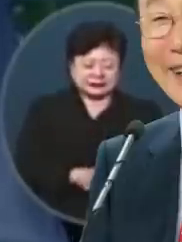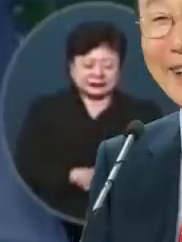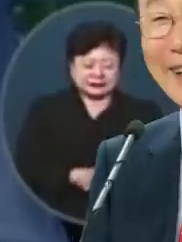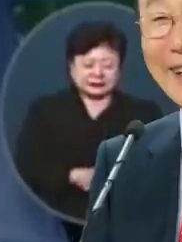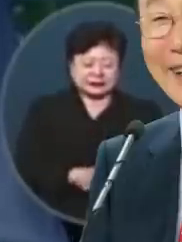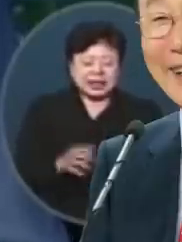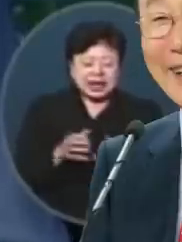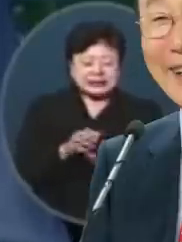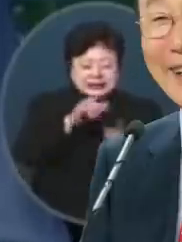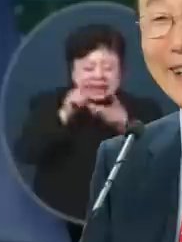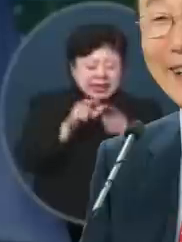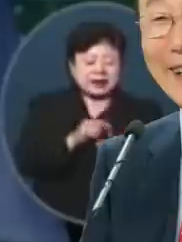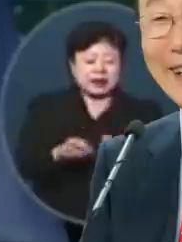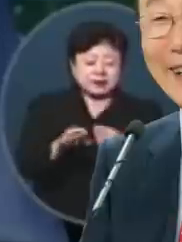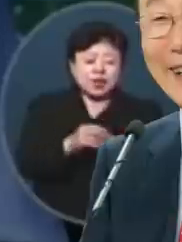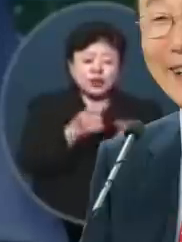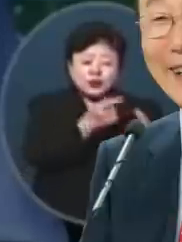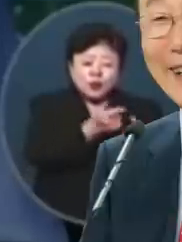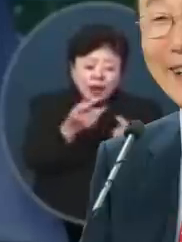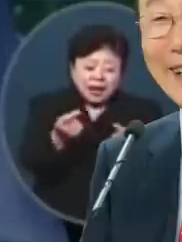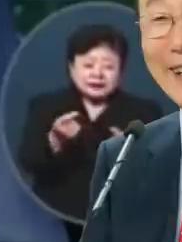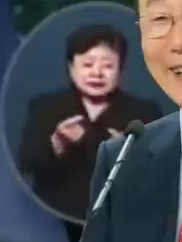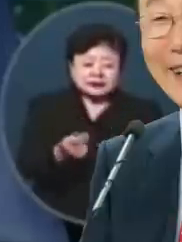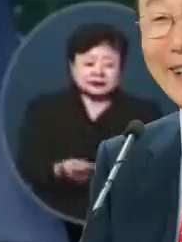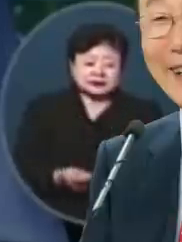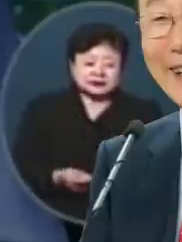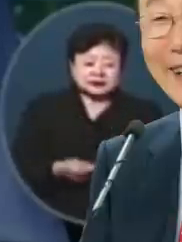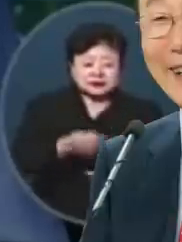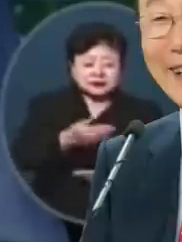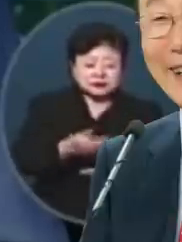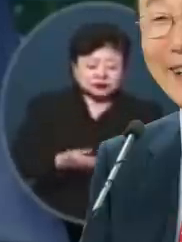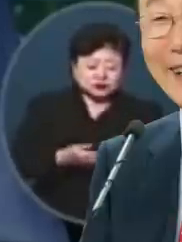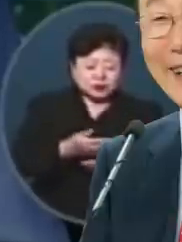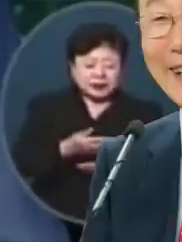함께 살려면 똑같이 주고받으면